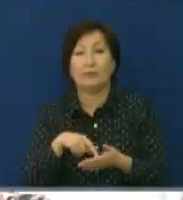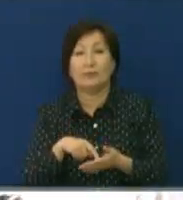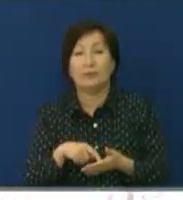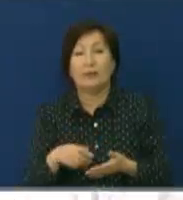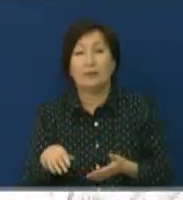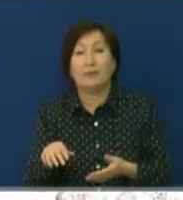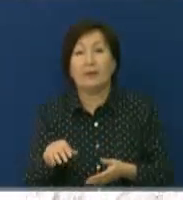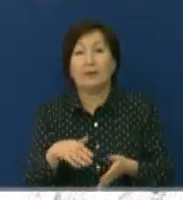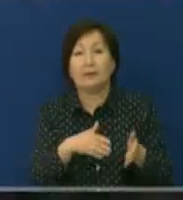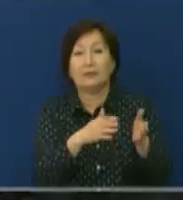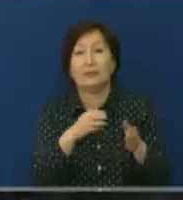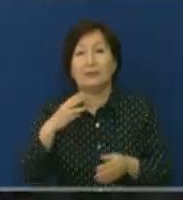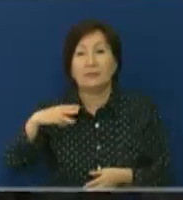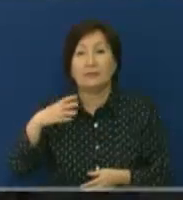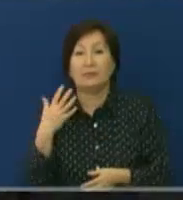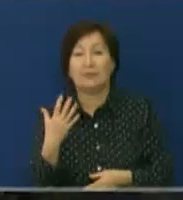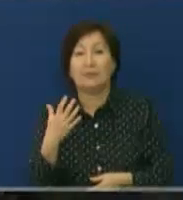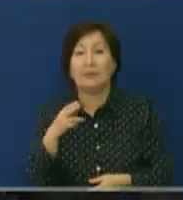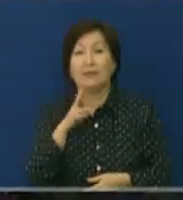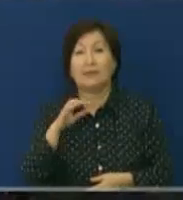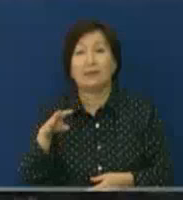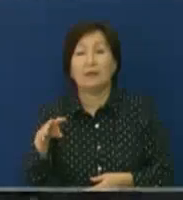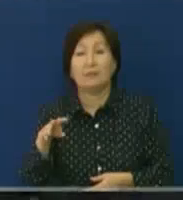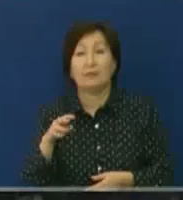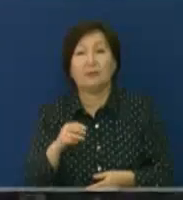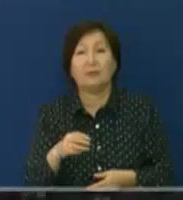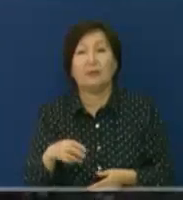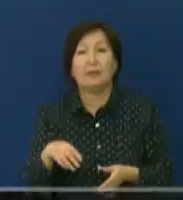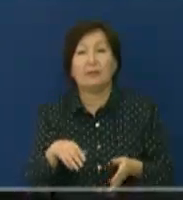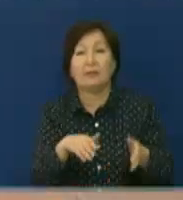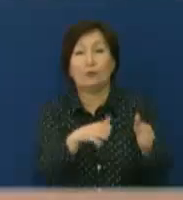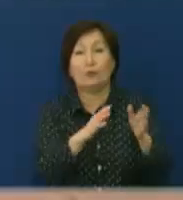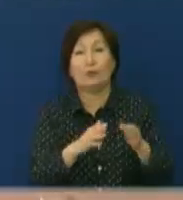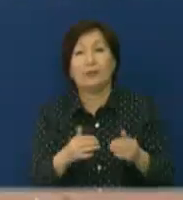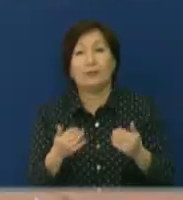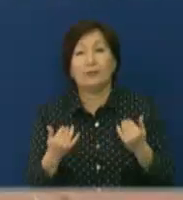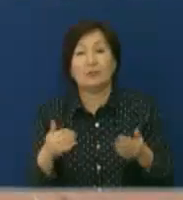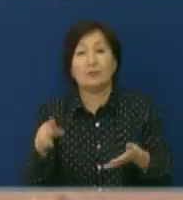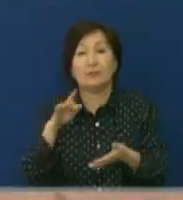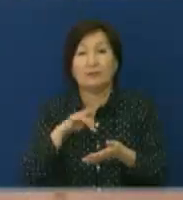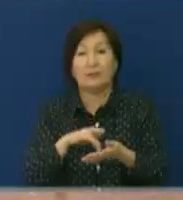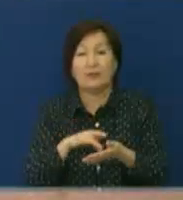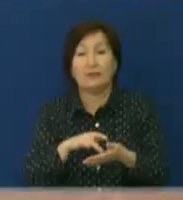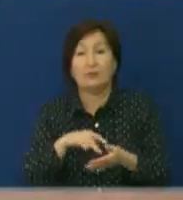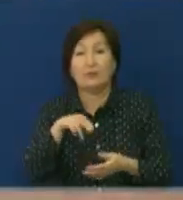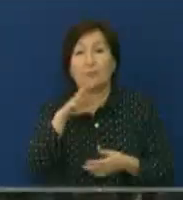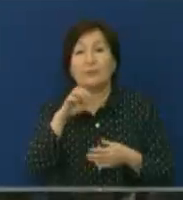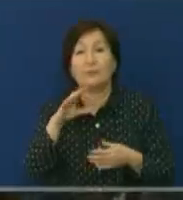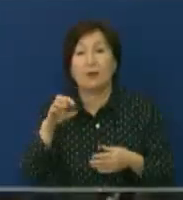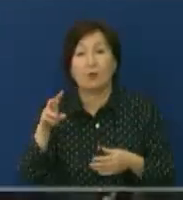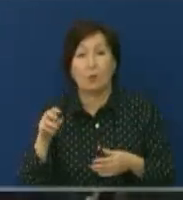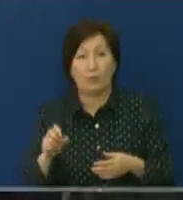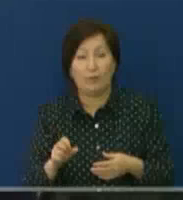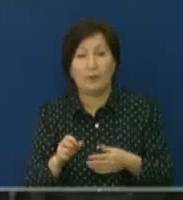35 километров дорог на данный момент работы ведутся в центральной части города по улице пасма кого по словам